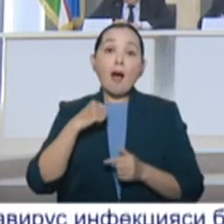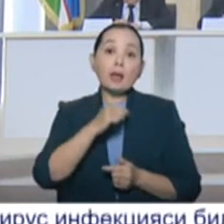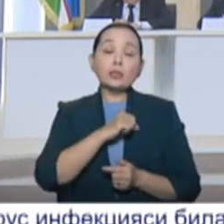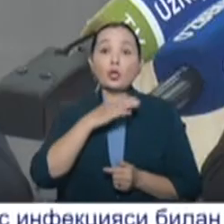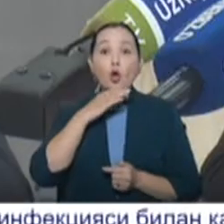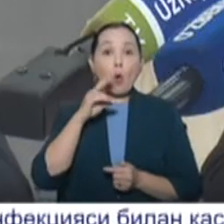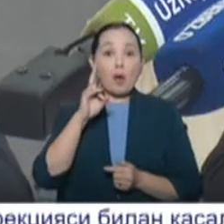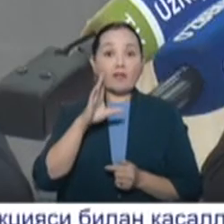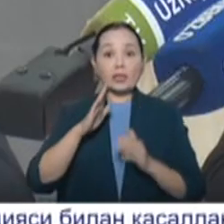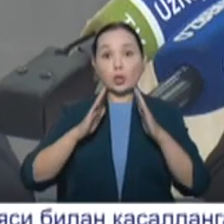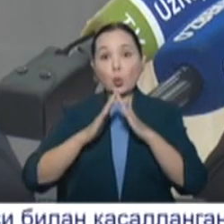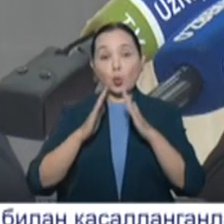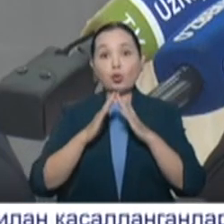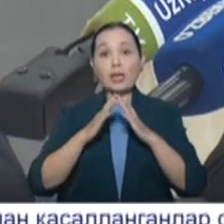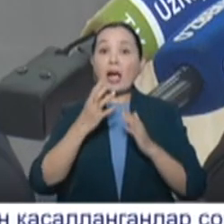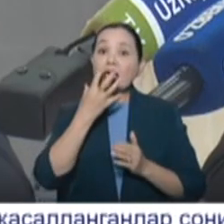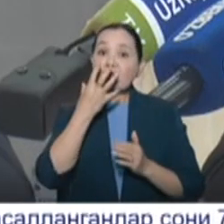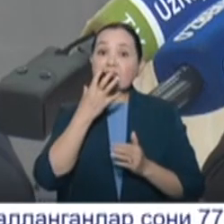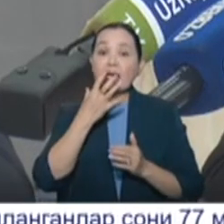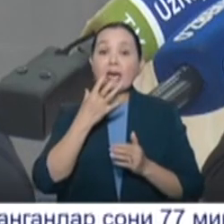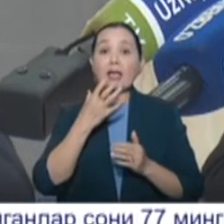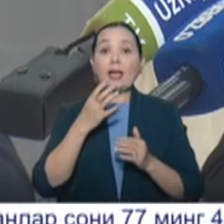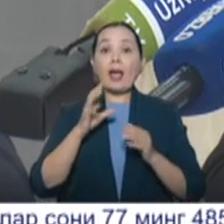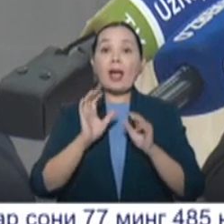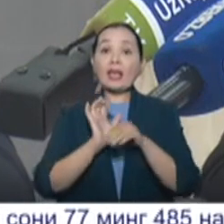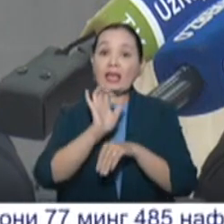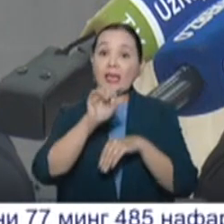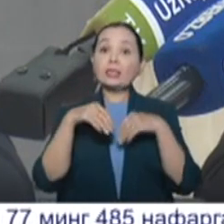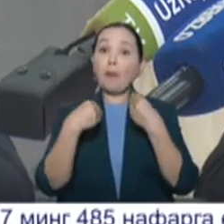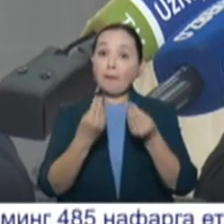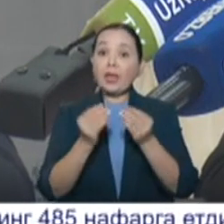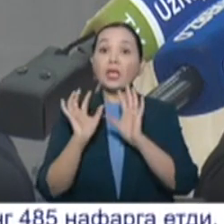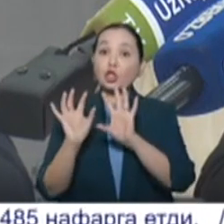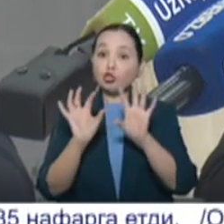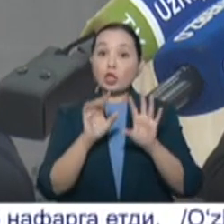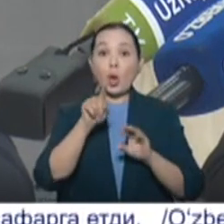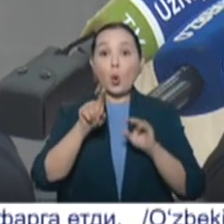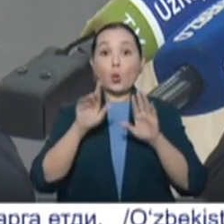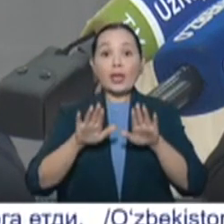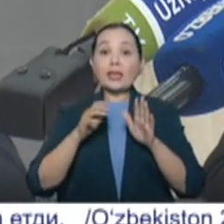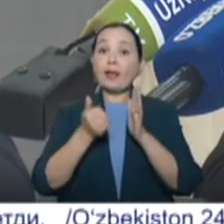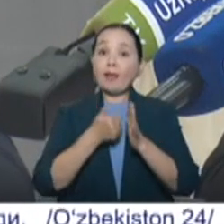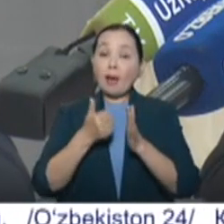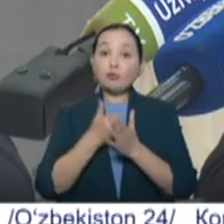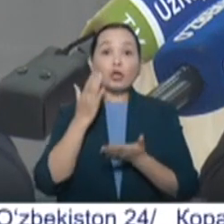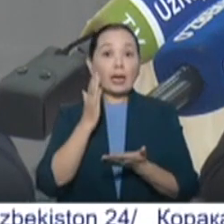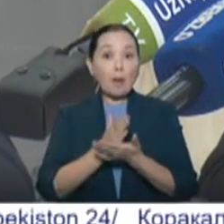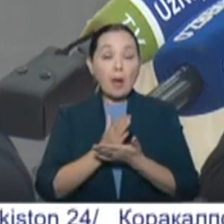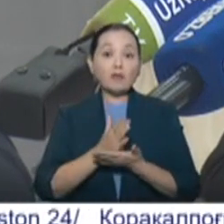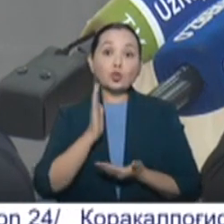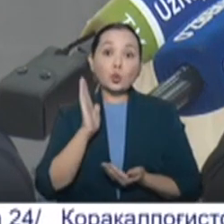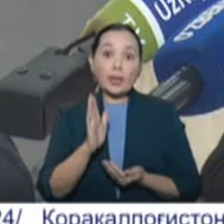ko'p kvartirali uylarni issiqlik energiyasini yetkazib berishda u yerda tizimli kamchiliklar